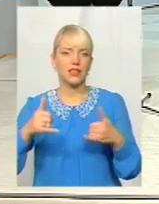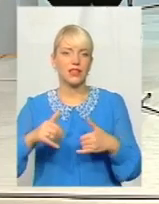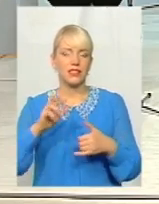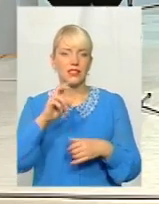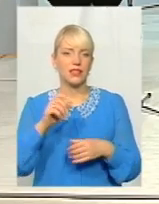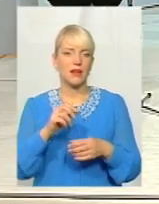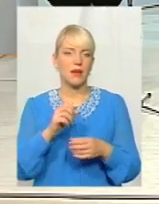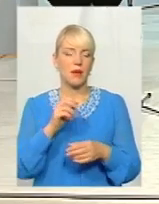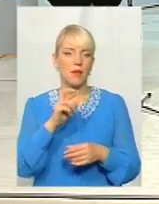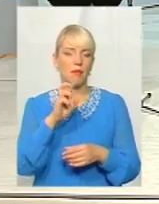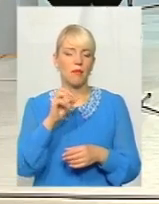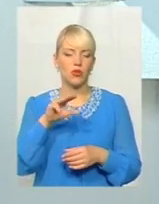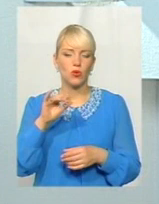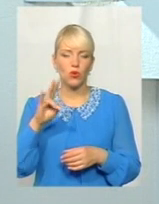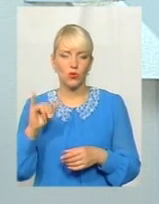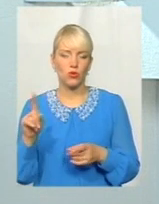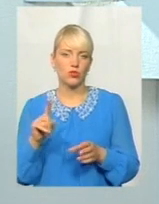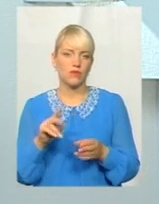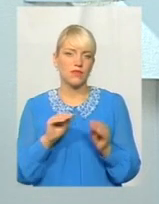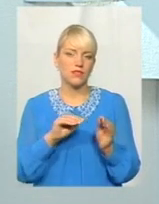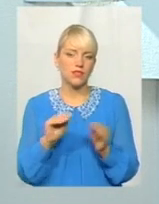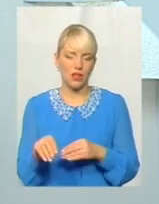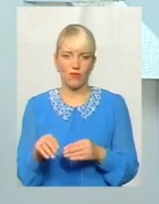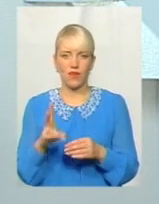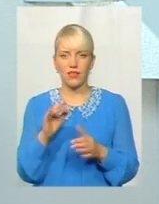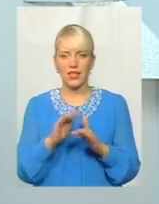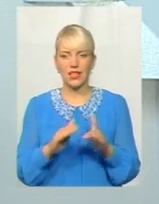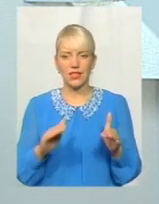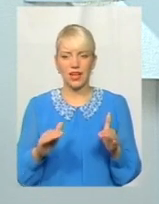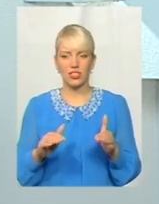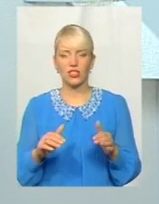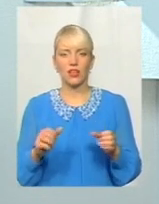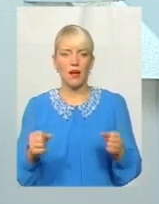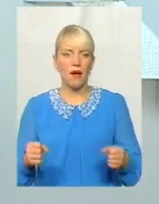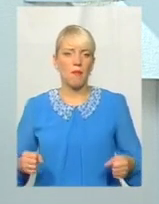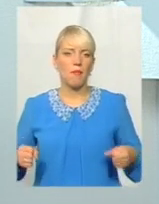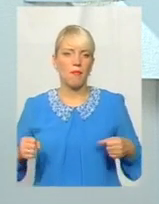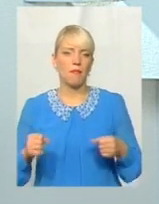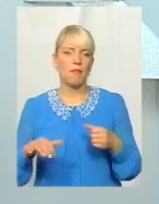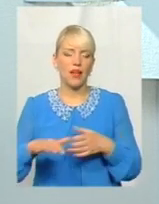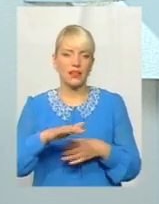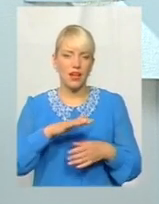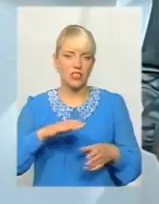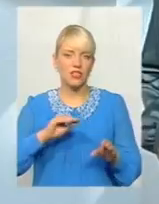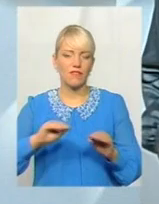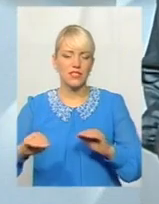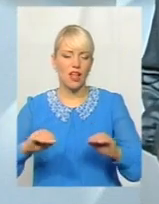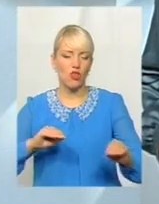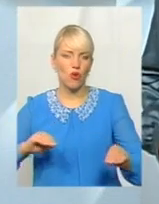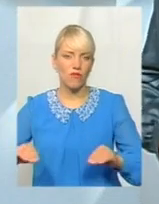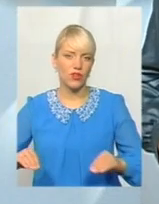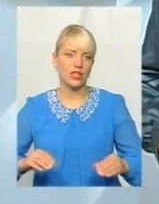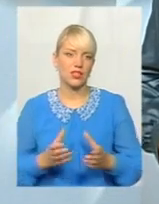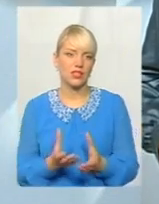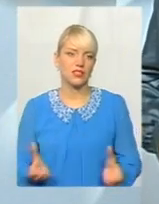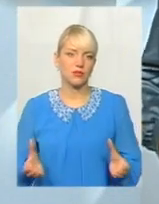дитячих майданчиках хоча б. Також тобто багато... здавалося б ті речі, які безумовно мали би виконувати комунальні